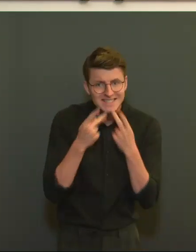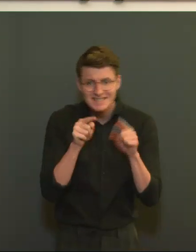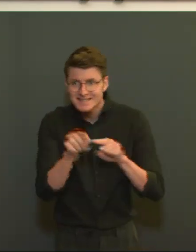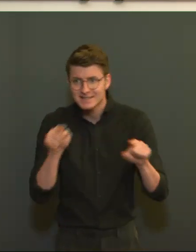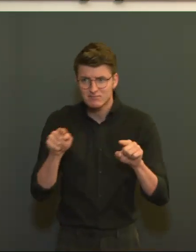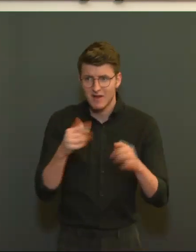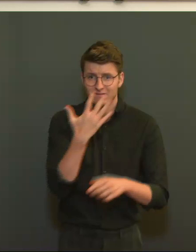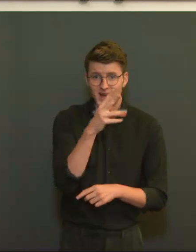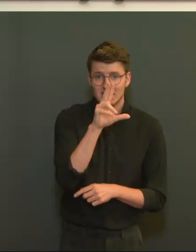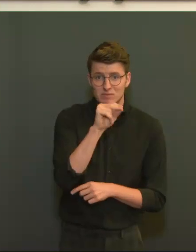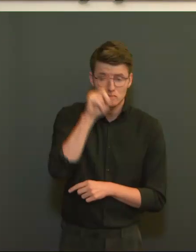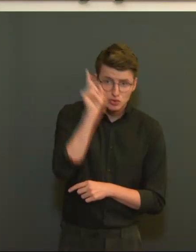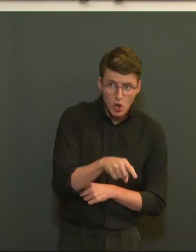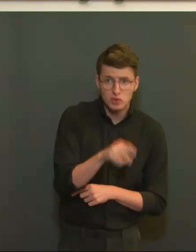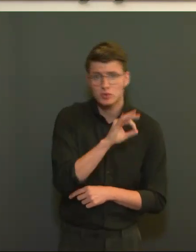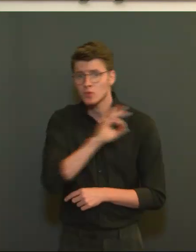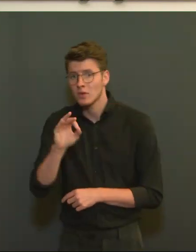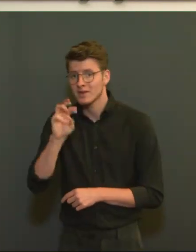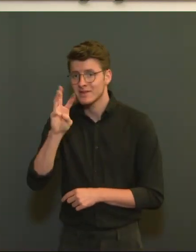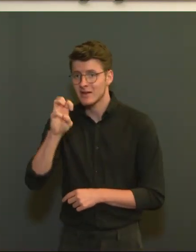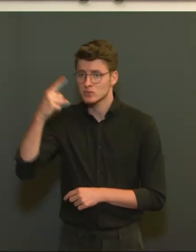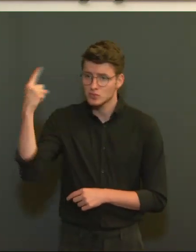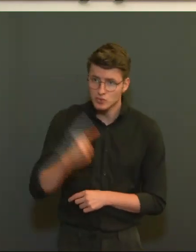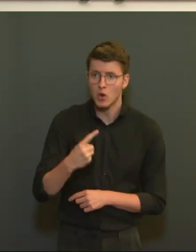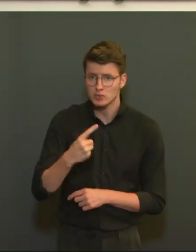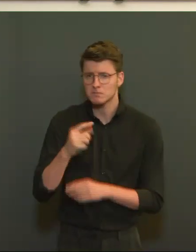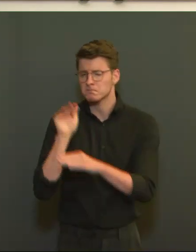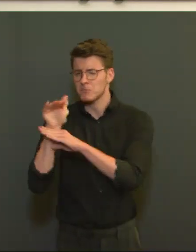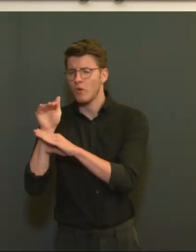de 25.000 tot meer dan 30.000 per dag.